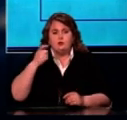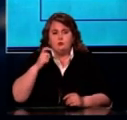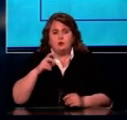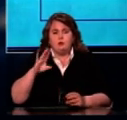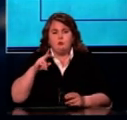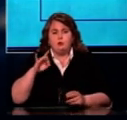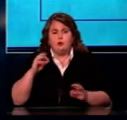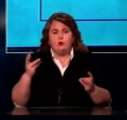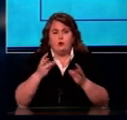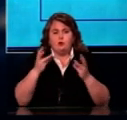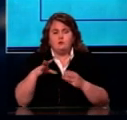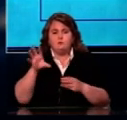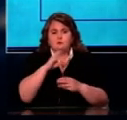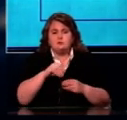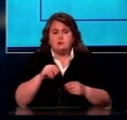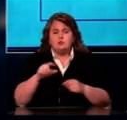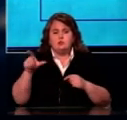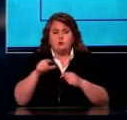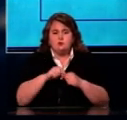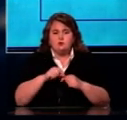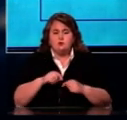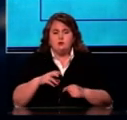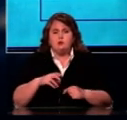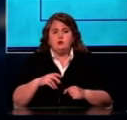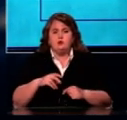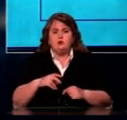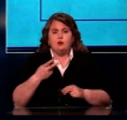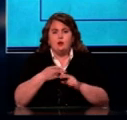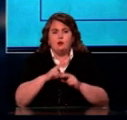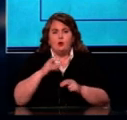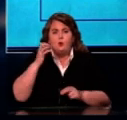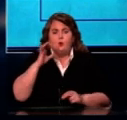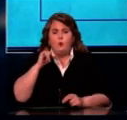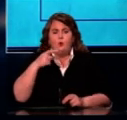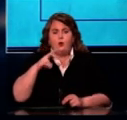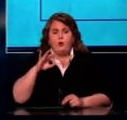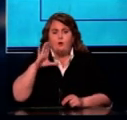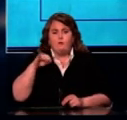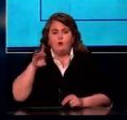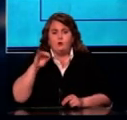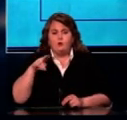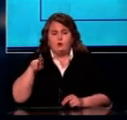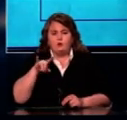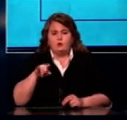горении практически всех органических соединений, так как это углеводороды, наибольшие их